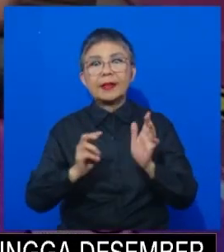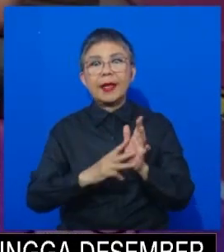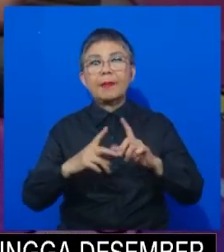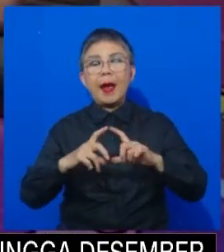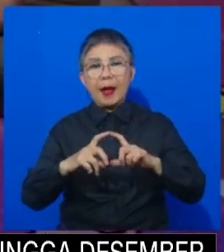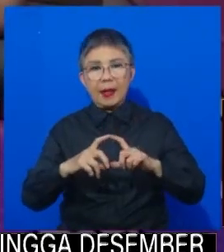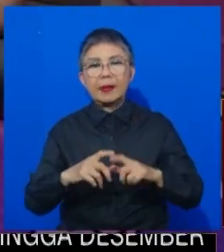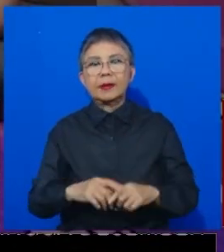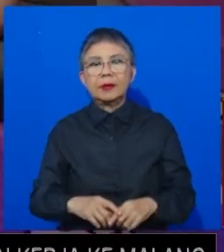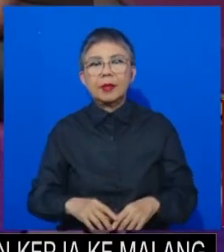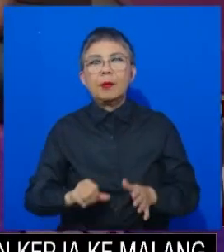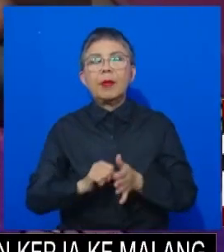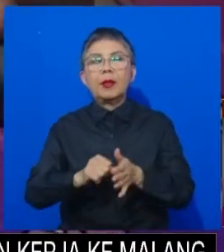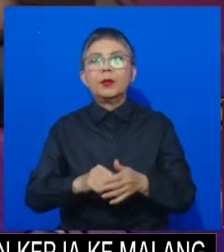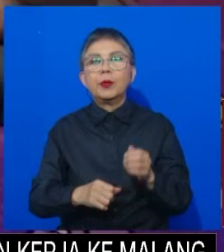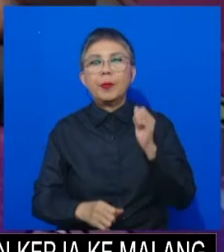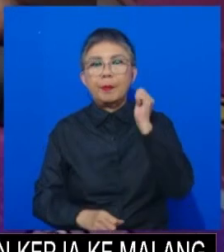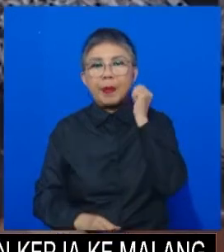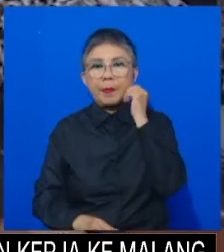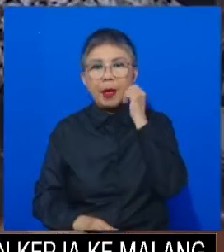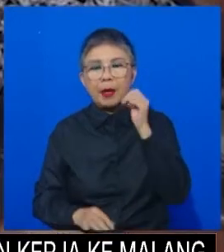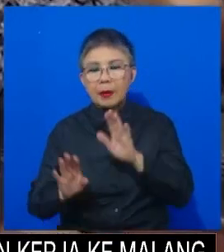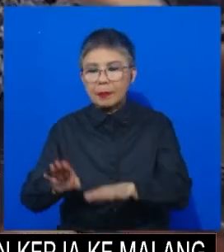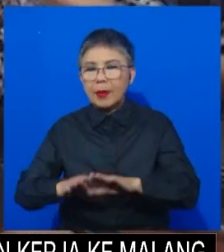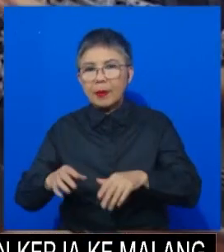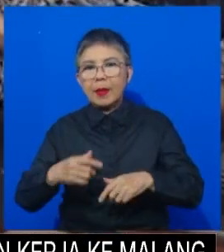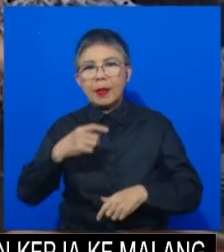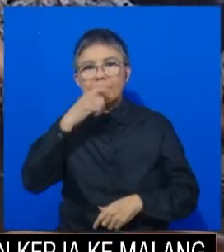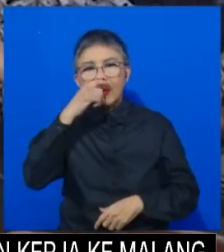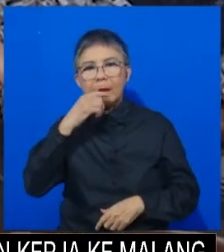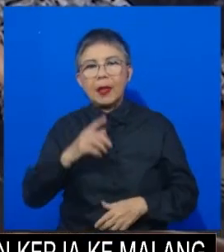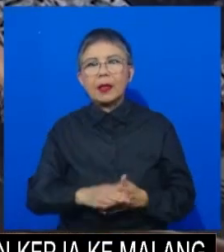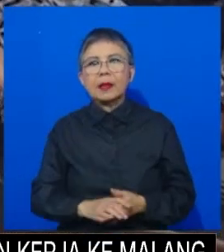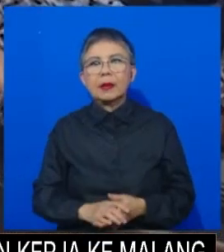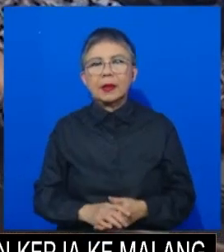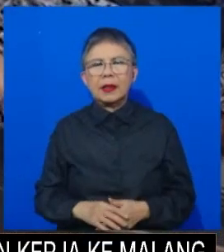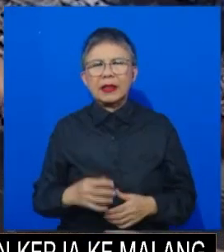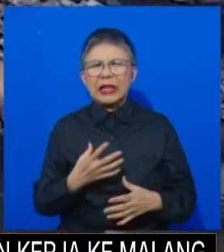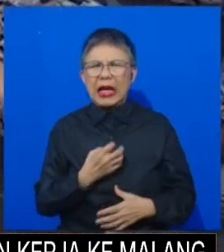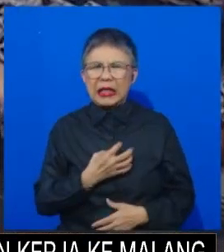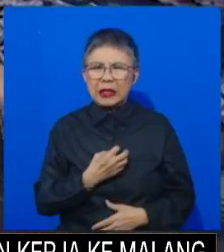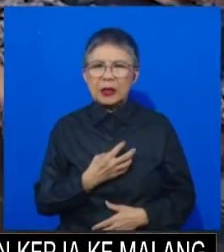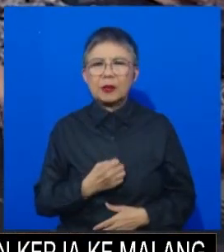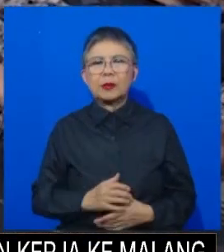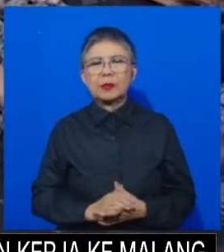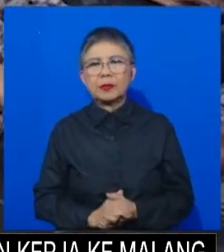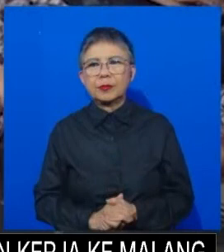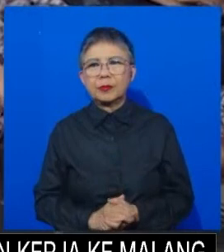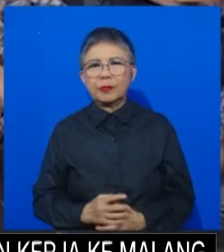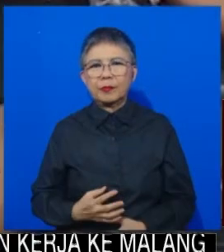ini tengah membantu ibunya merawat sang ayah yang terbaring berjuang melawan sakit kanker.